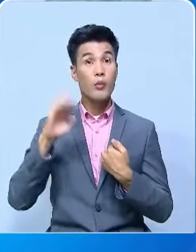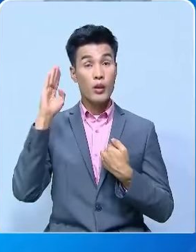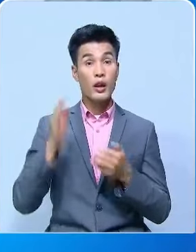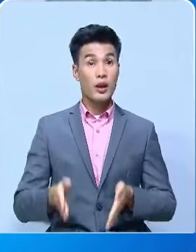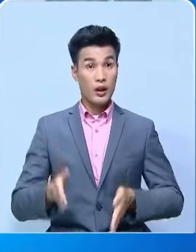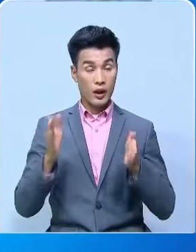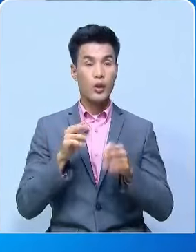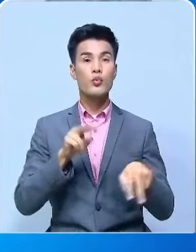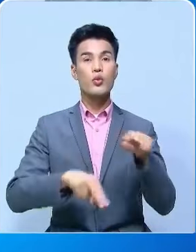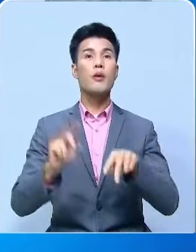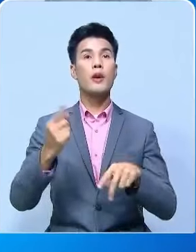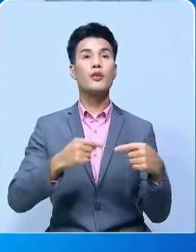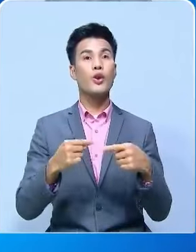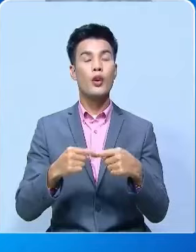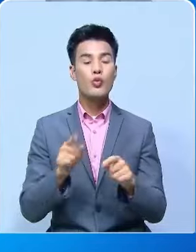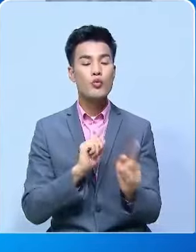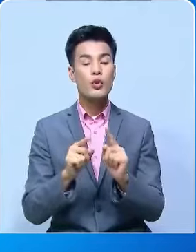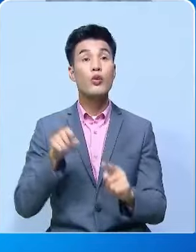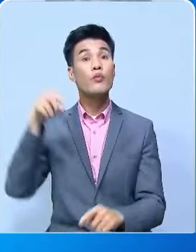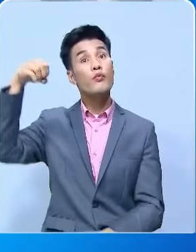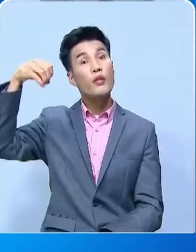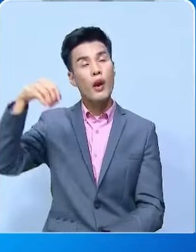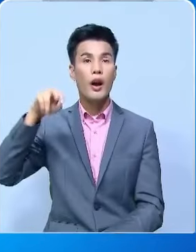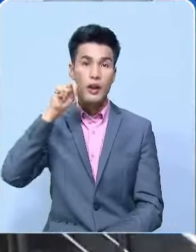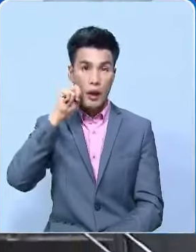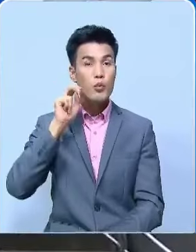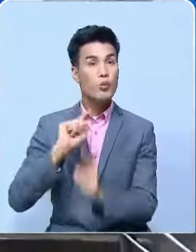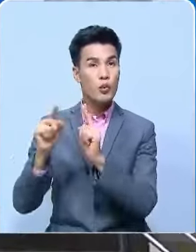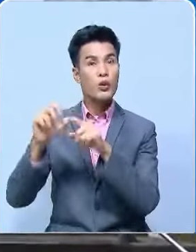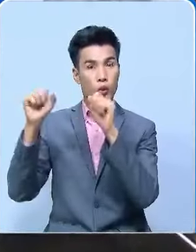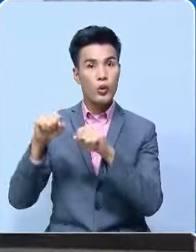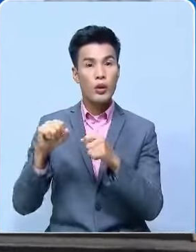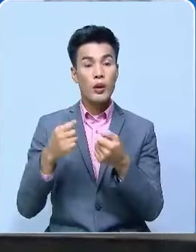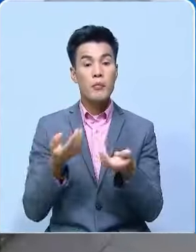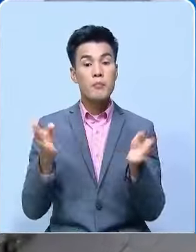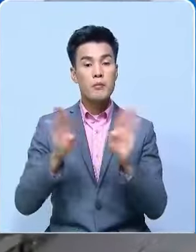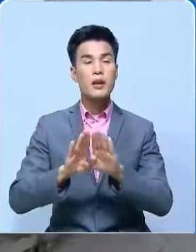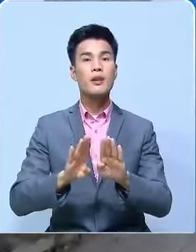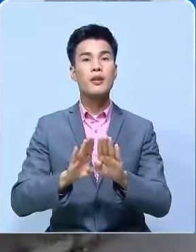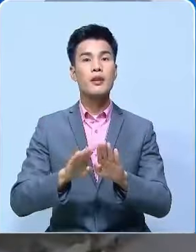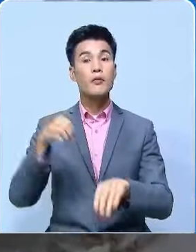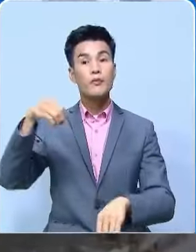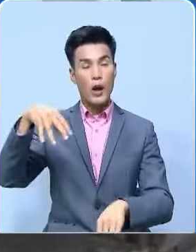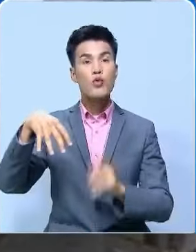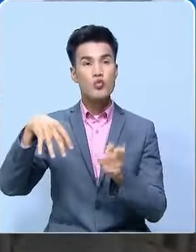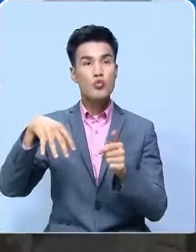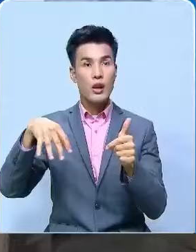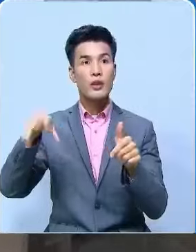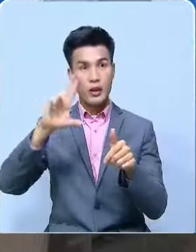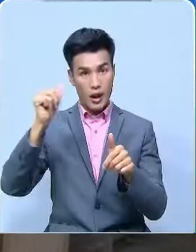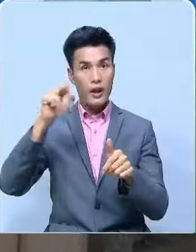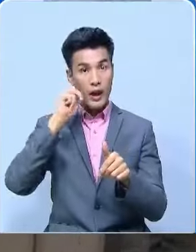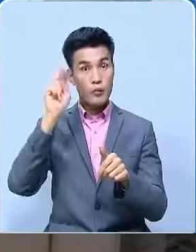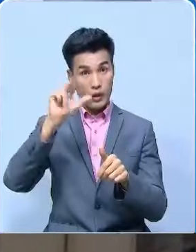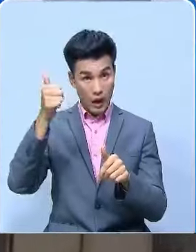แลเรื่องของกิจการต่อแล้วไปเจรจากับทางไฟฟ้าแล้วประปาแล้วก็ไม่มีการตัดไฟฟ้านะวันนี้สรุปว่าเขายังเหมือนกับยังมี